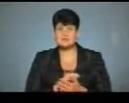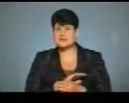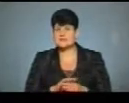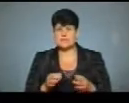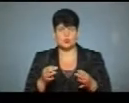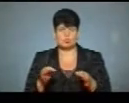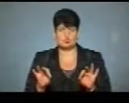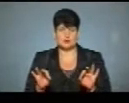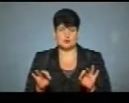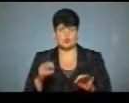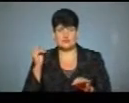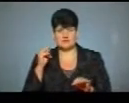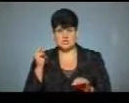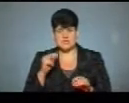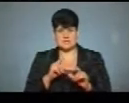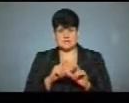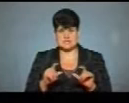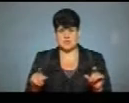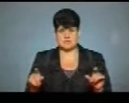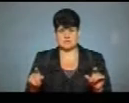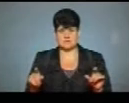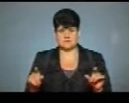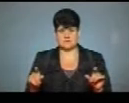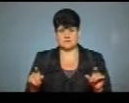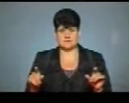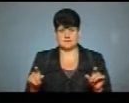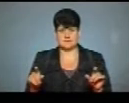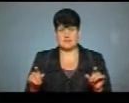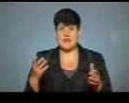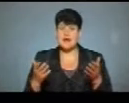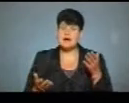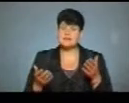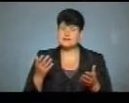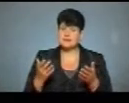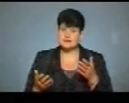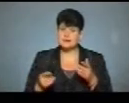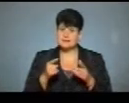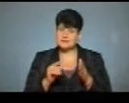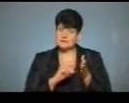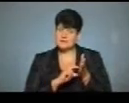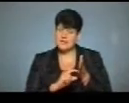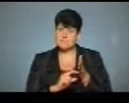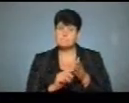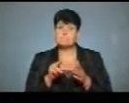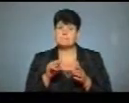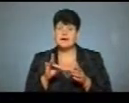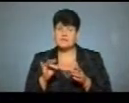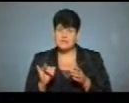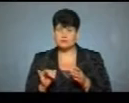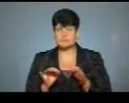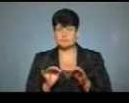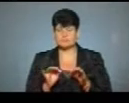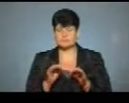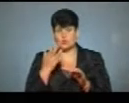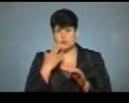допускаються до навчання в навчальних закладах і дитячі дошкільні заклади. Але там є зноска в період епідемічного благополуччя